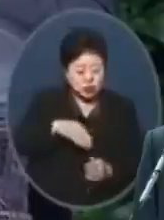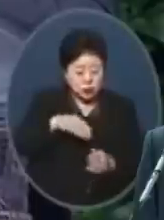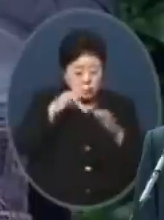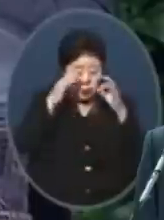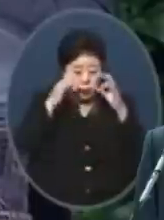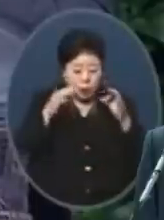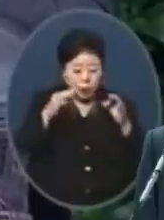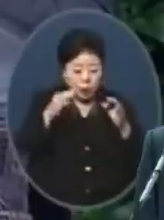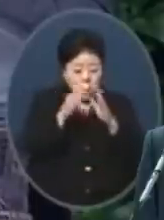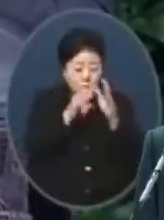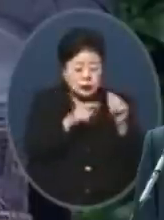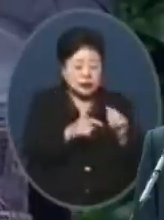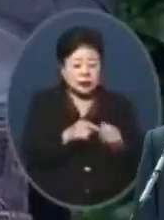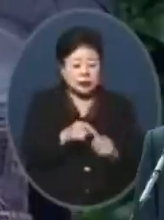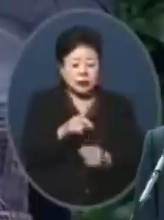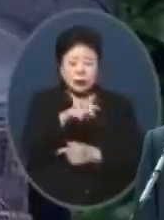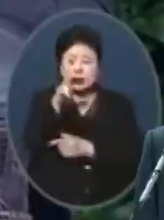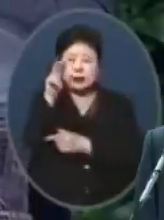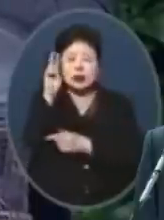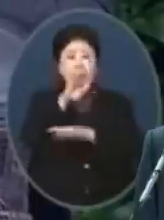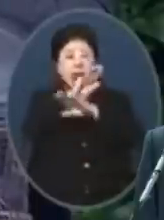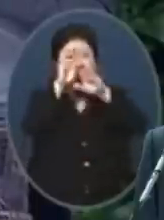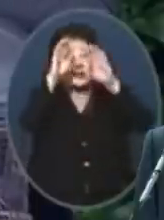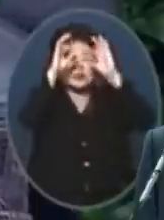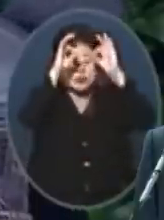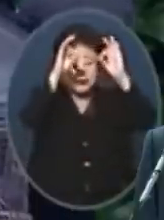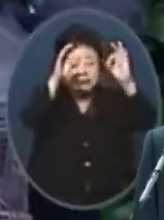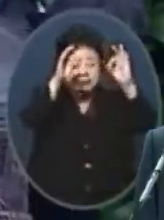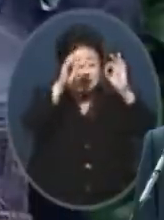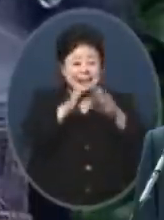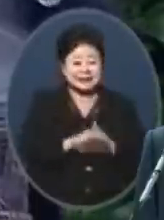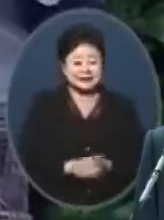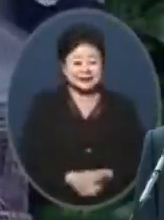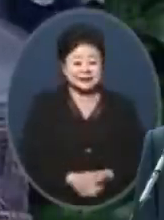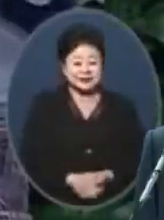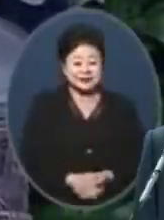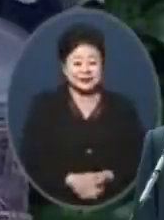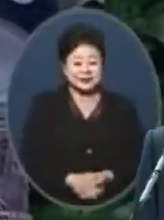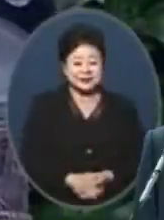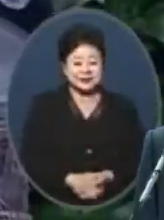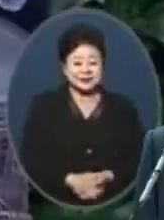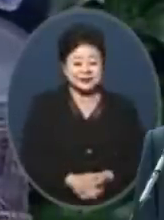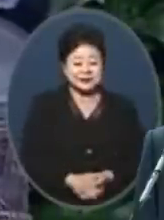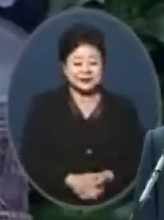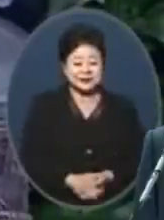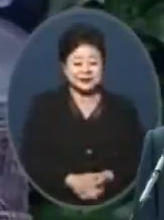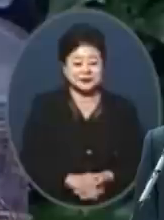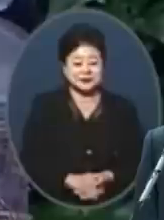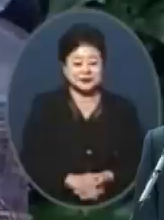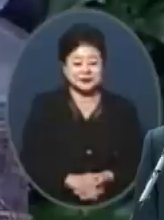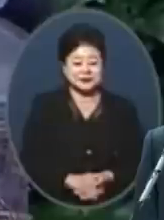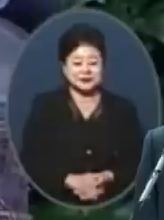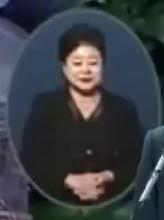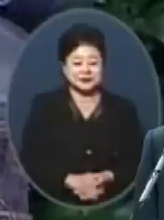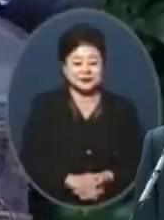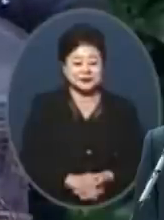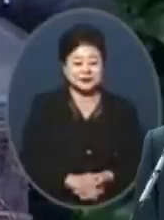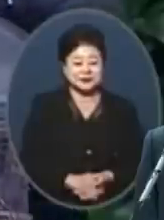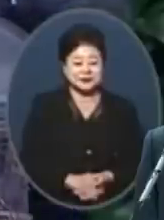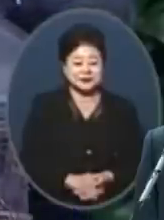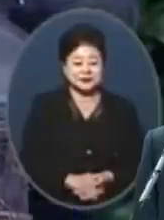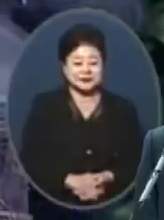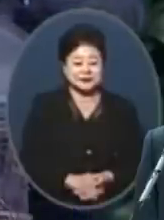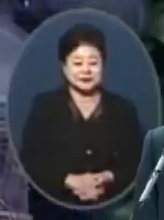바라보나 모세는 고개를 들어 하나님만 바라보았습니다. So all the people were looking at the circumstances only, but he